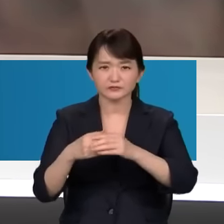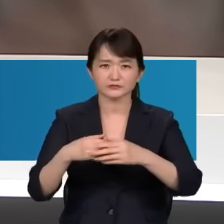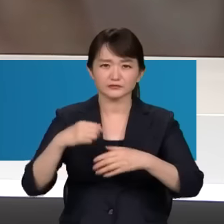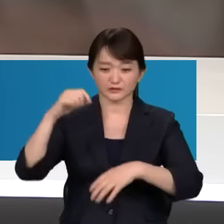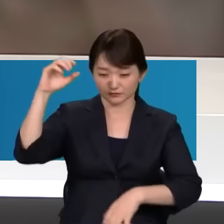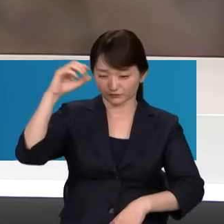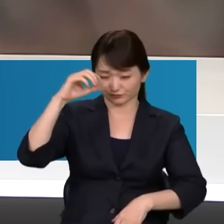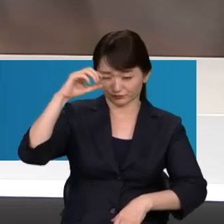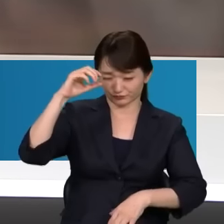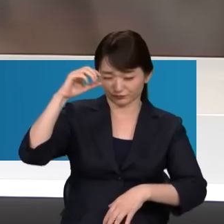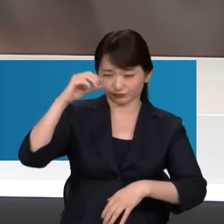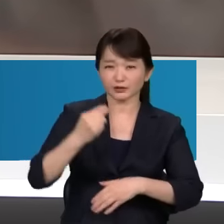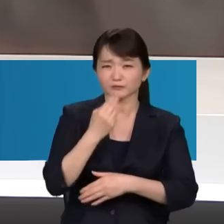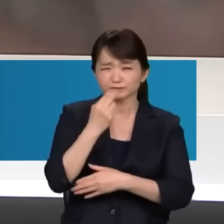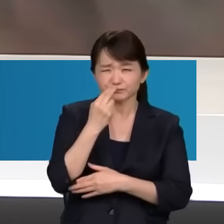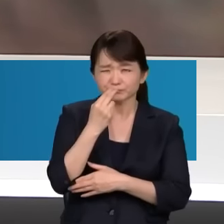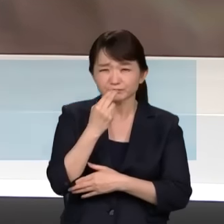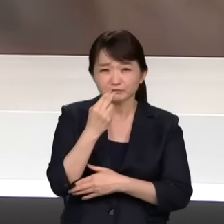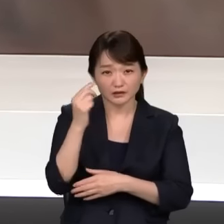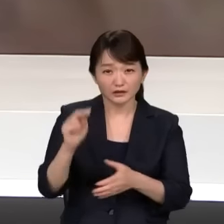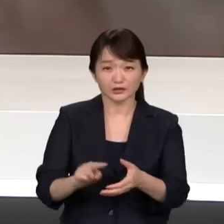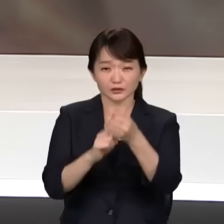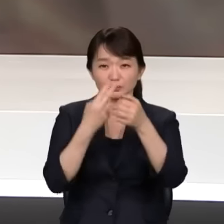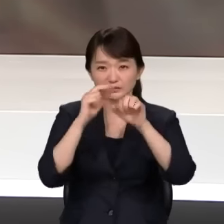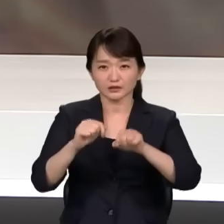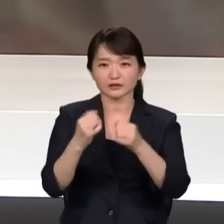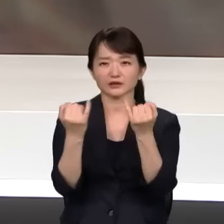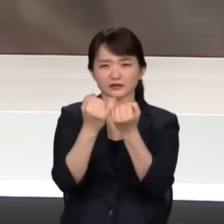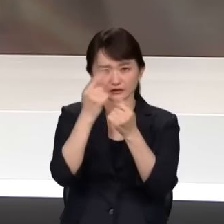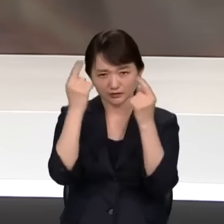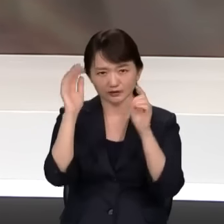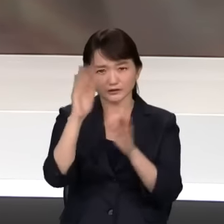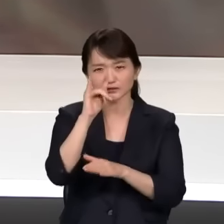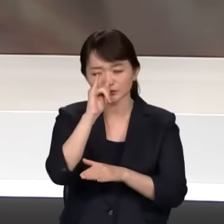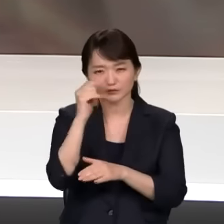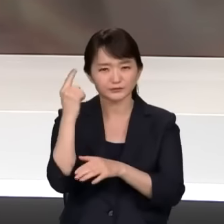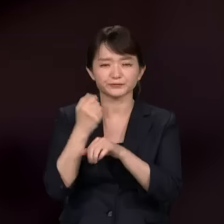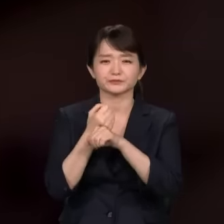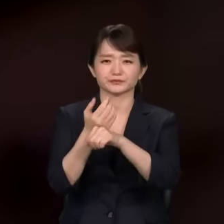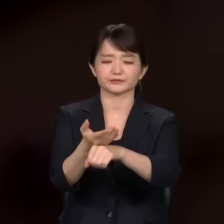기적적으로 생존한 여대생도 있었는데 계속해서 우원석 기자가 보도합니다.